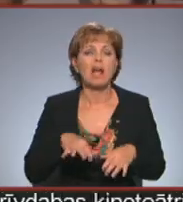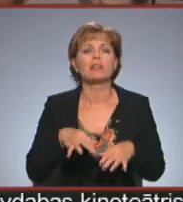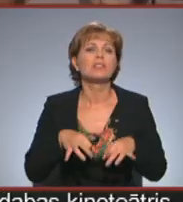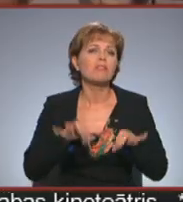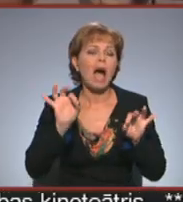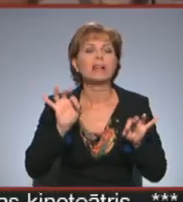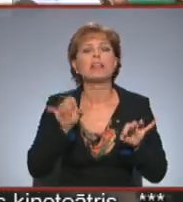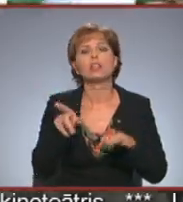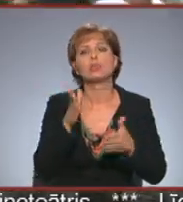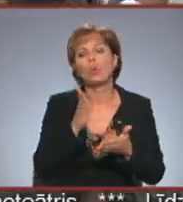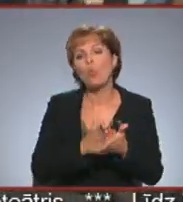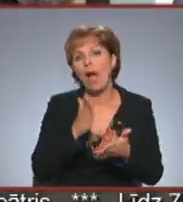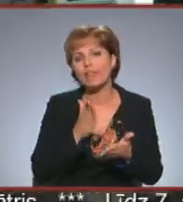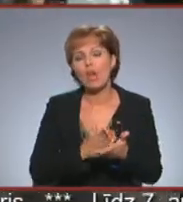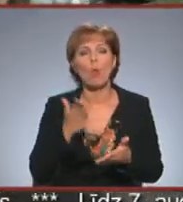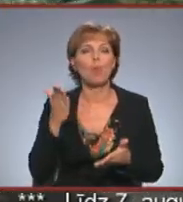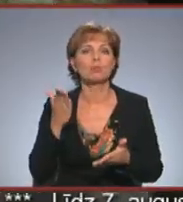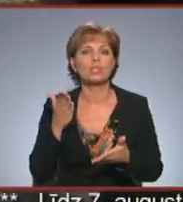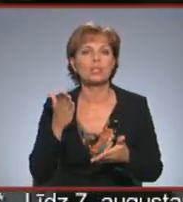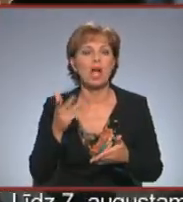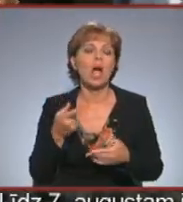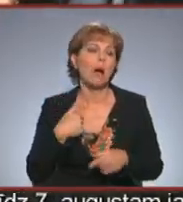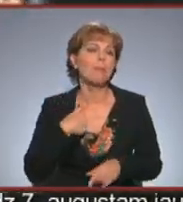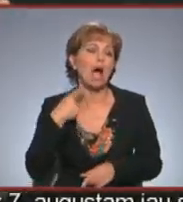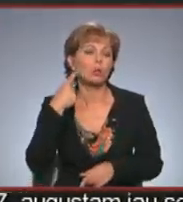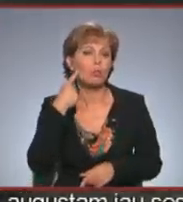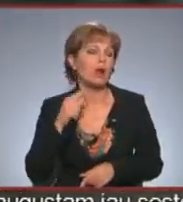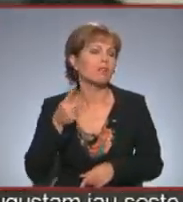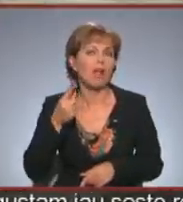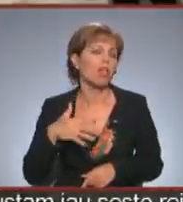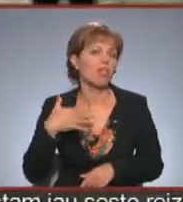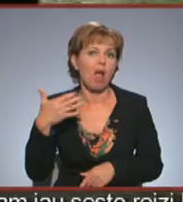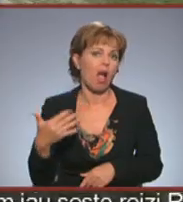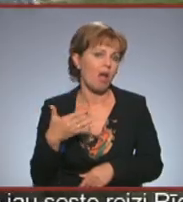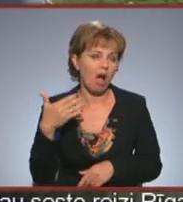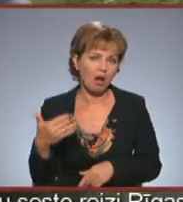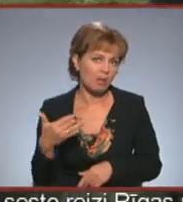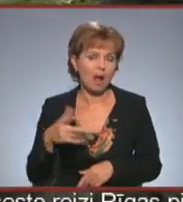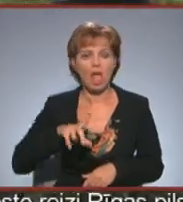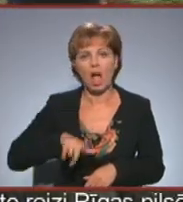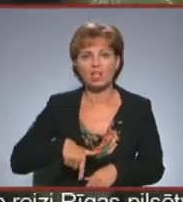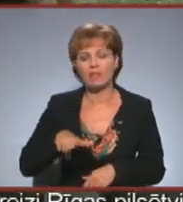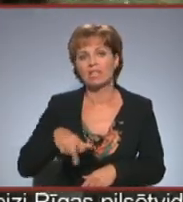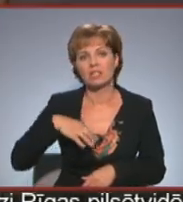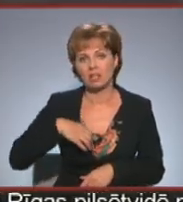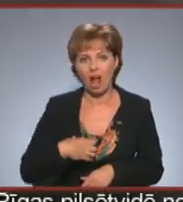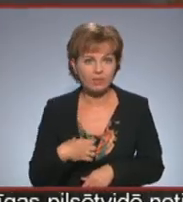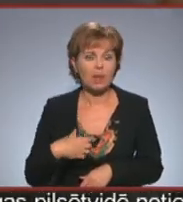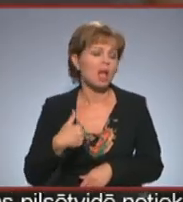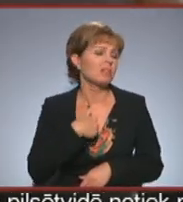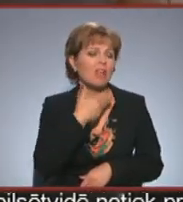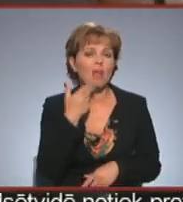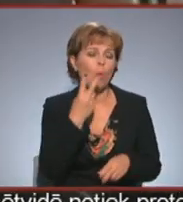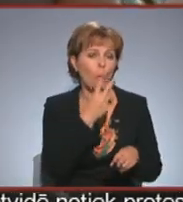vēsturisks notikums par, manuprāt, tiešām vienu no lielākajām Latvijas traģēdijām. Tie nav